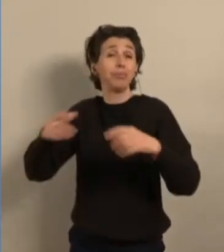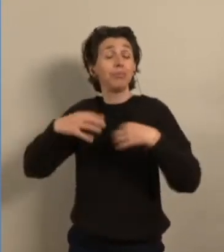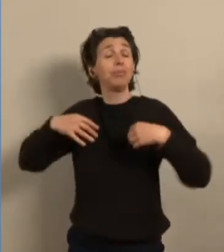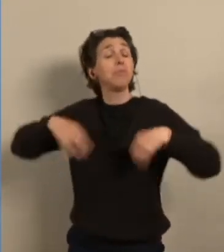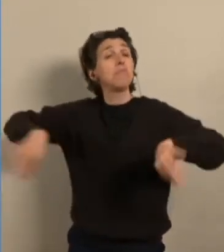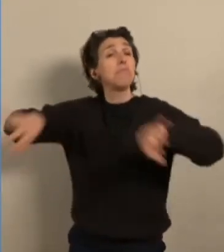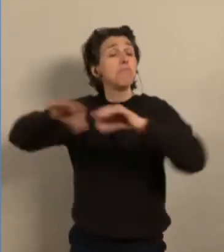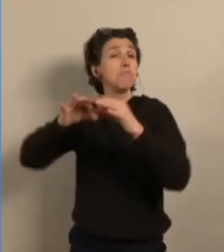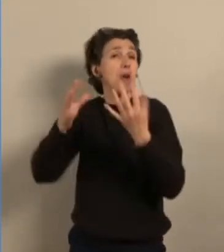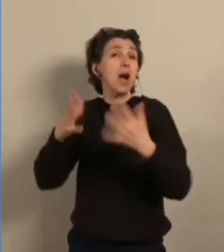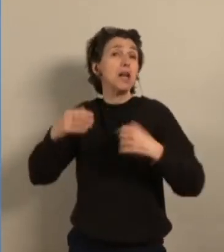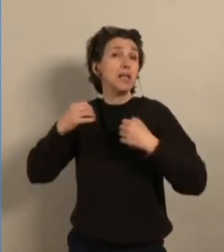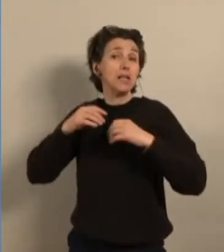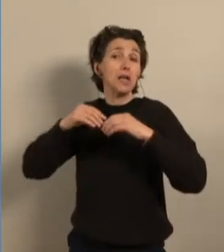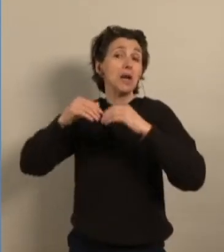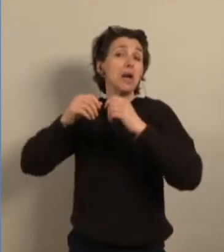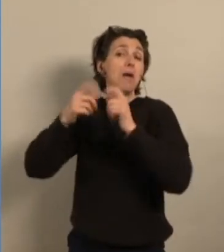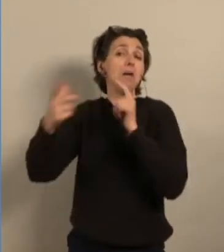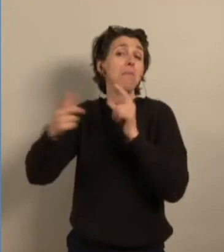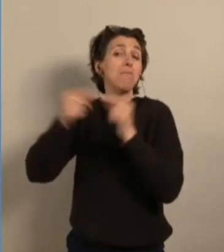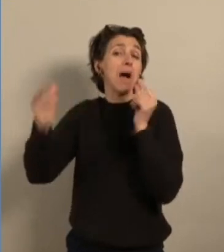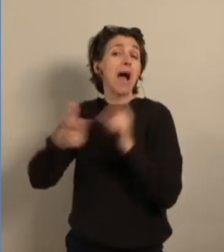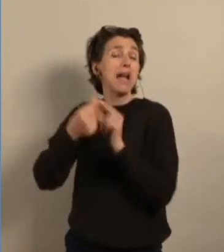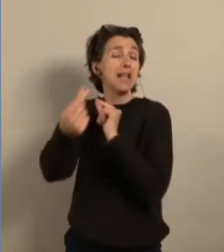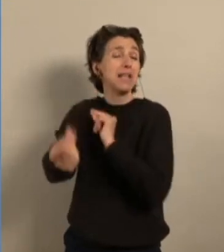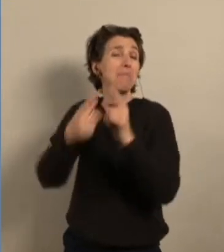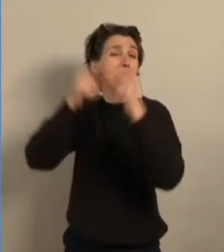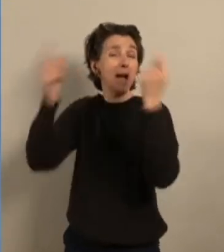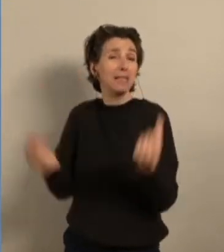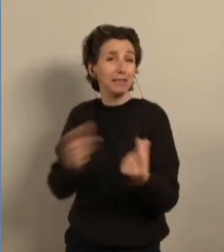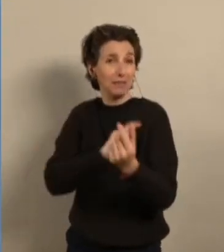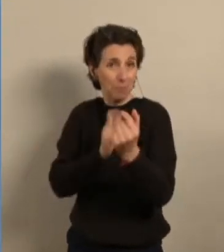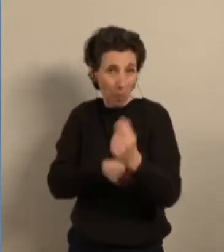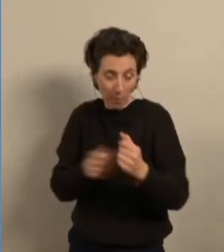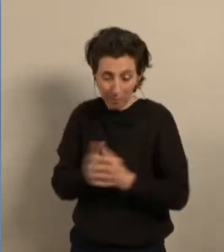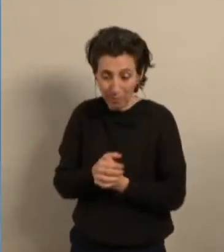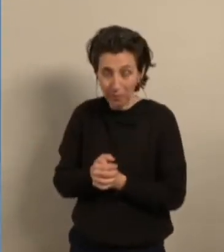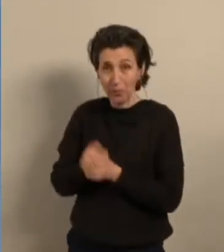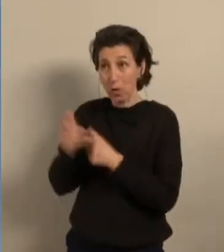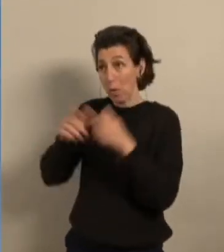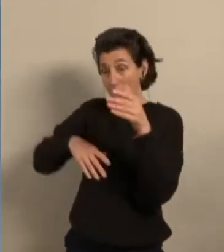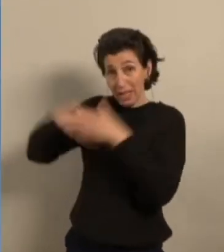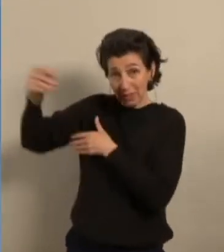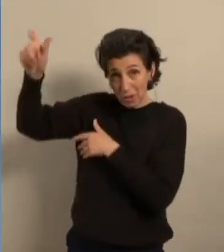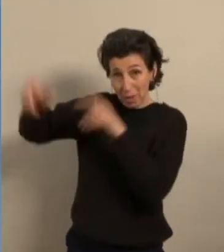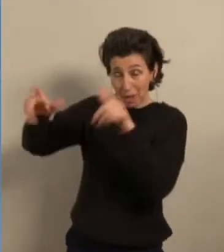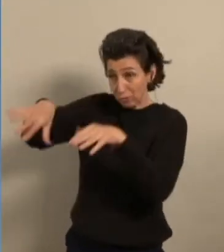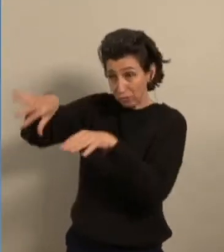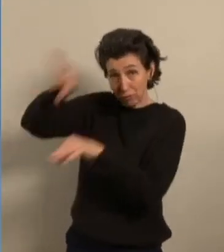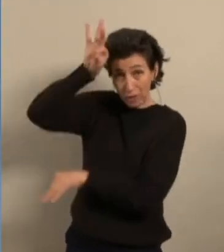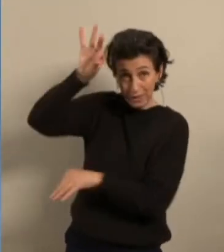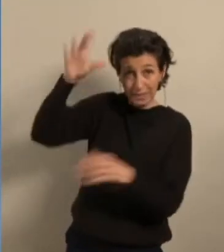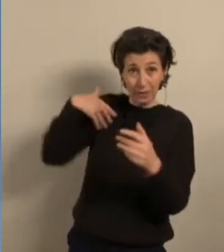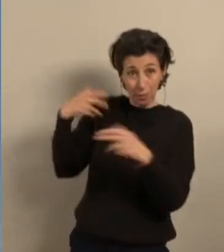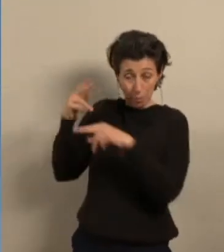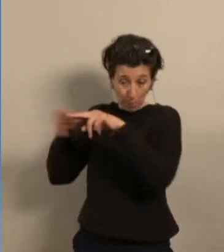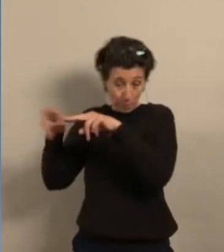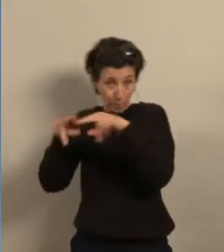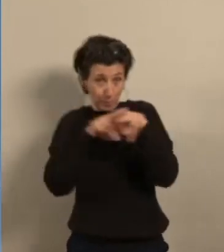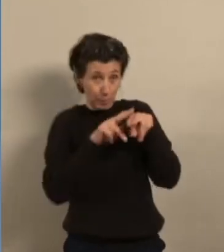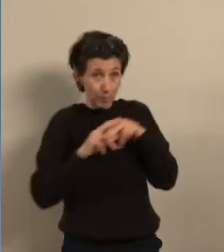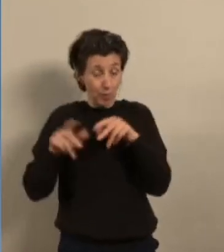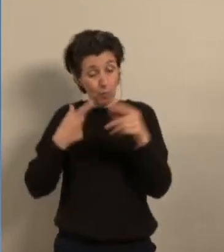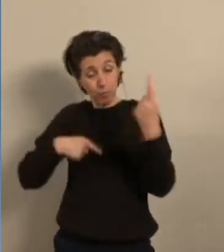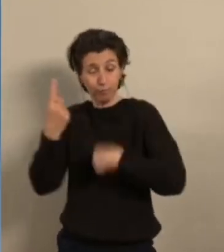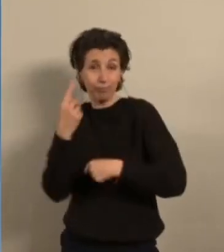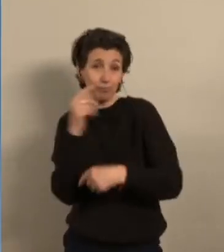ville d'un investissement à sa charge en permettant de le faire réaliser par un opérateur extérieur et de moderniser cet équipement emblématique